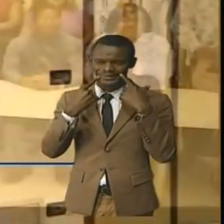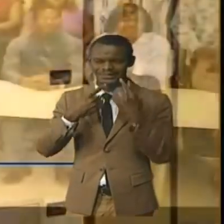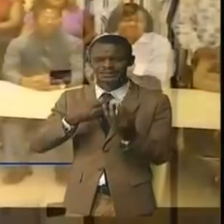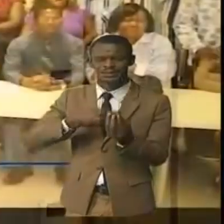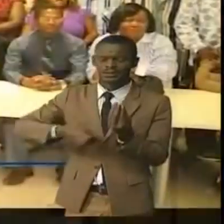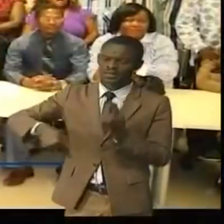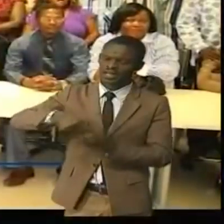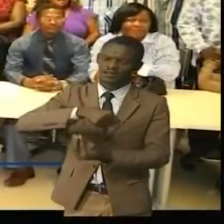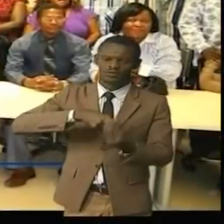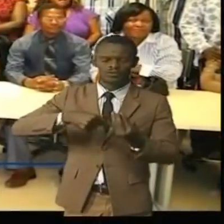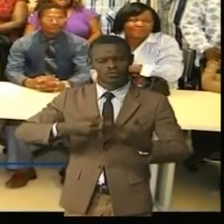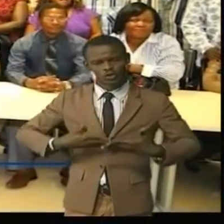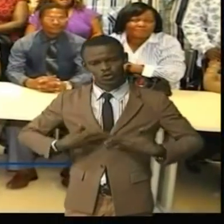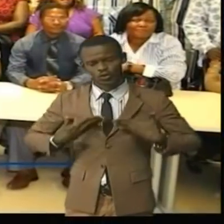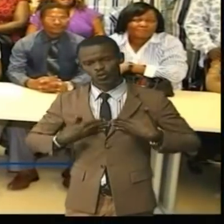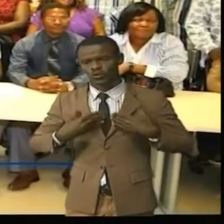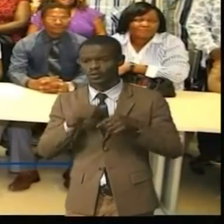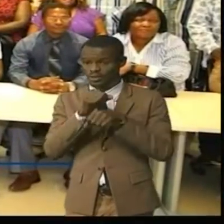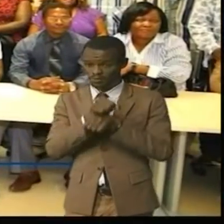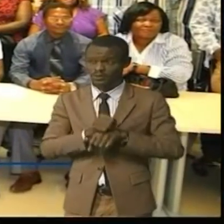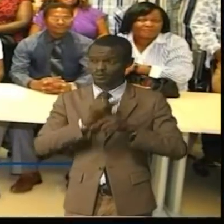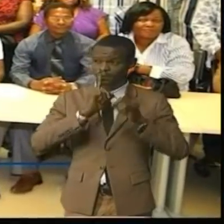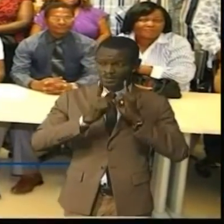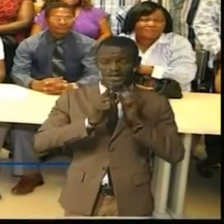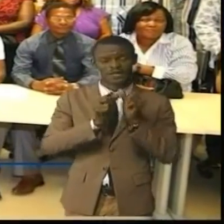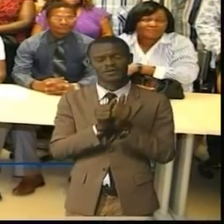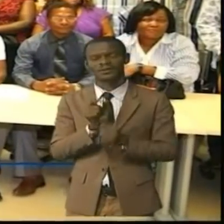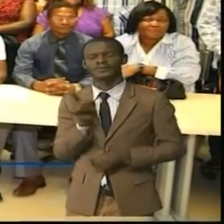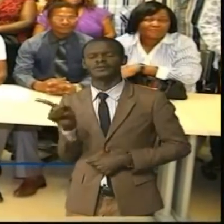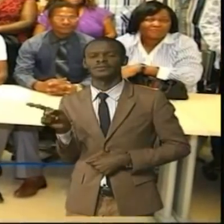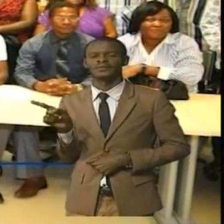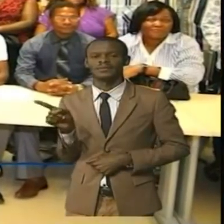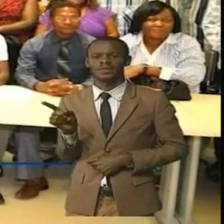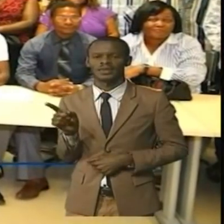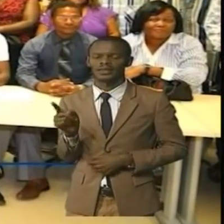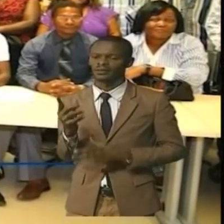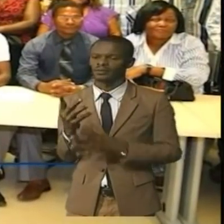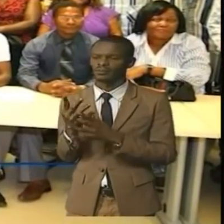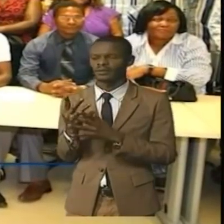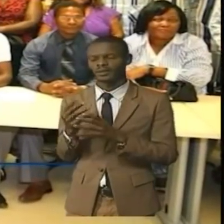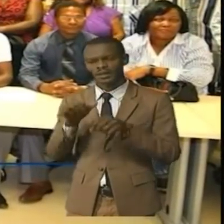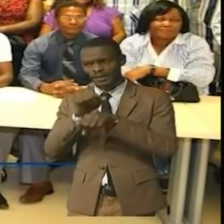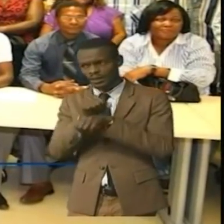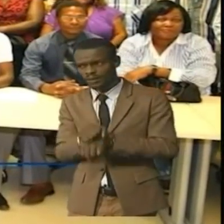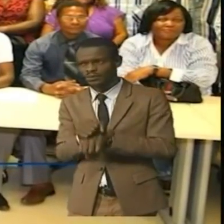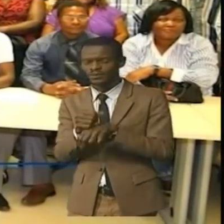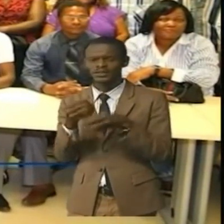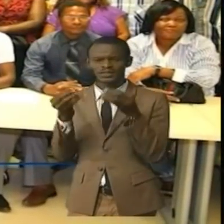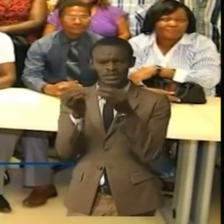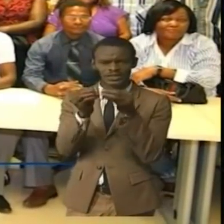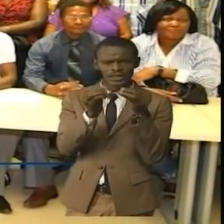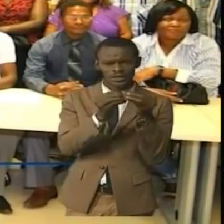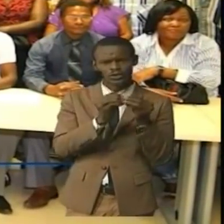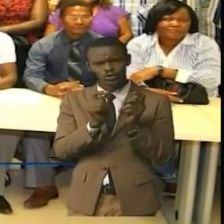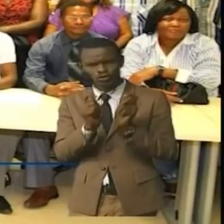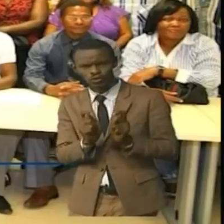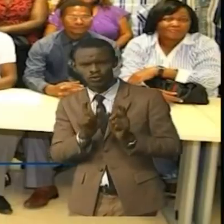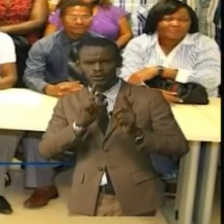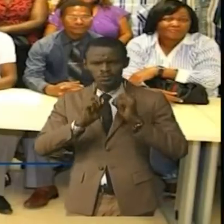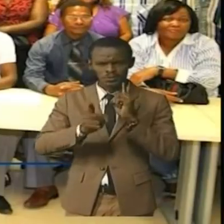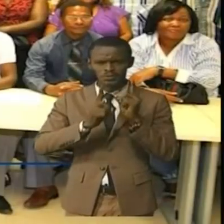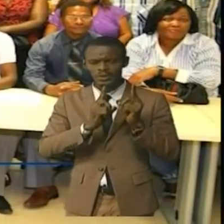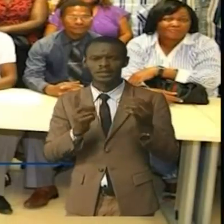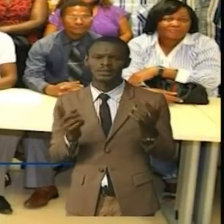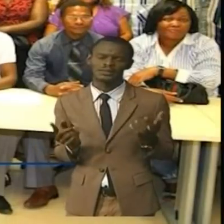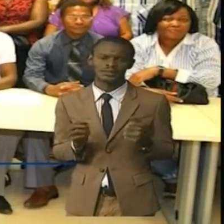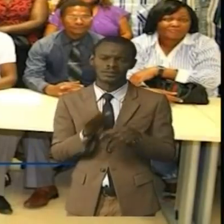immédiat. Moi, la maman, tu ne nous invites pas pour participer aux conseils et conférences des rédactions de la direction des informations